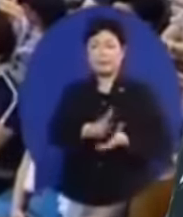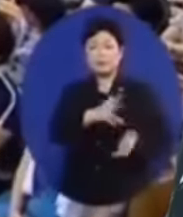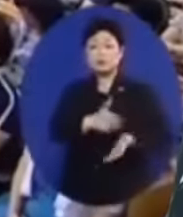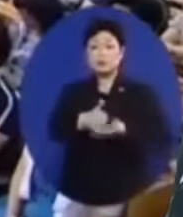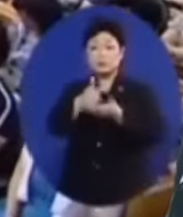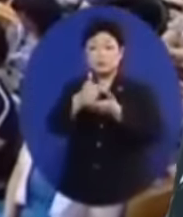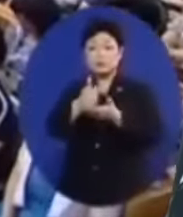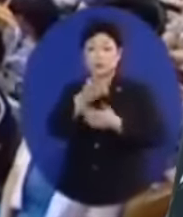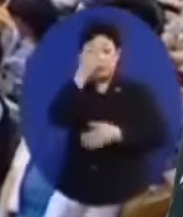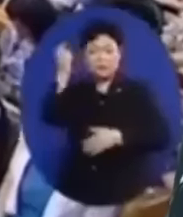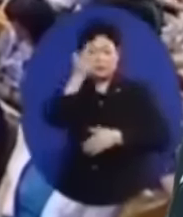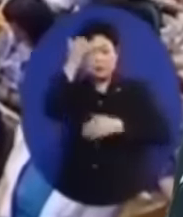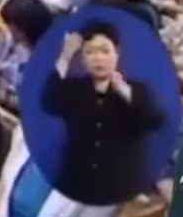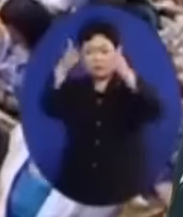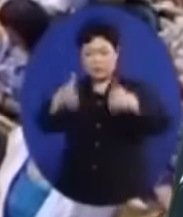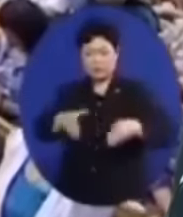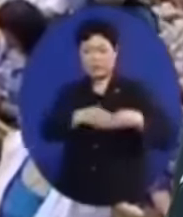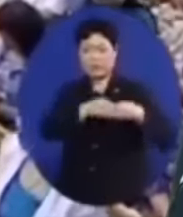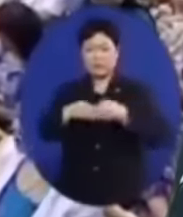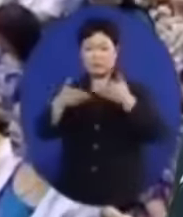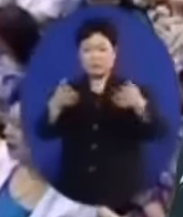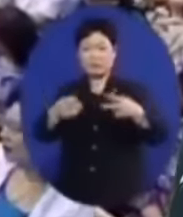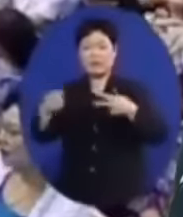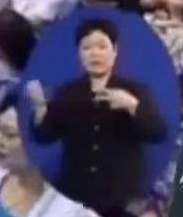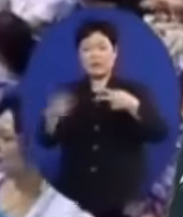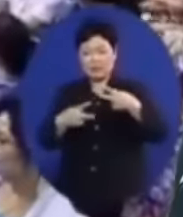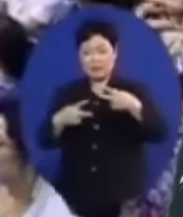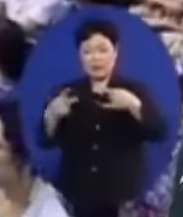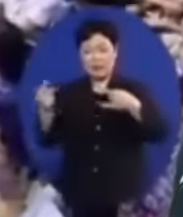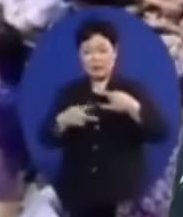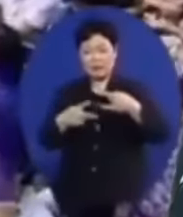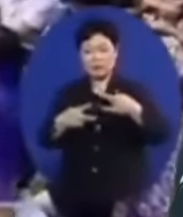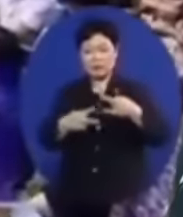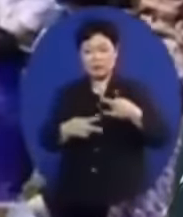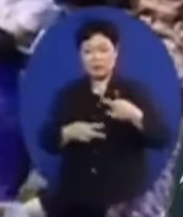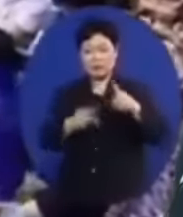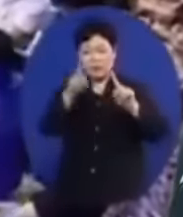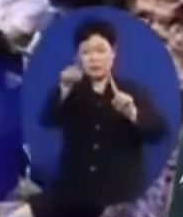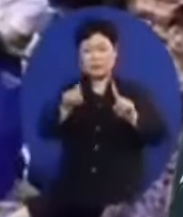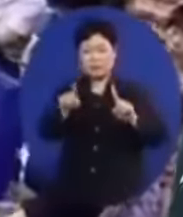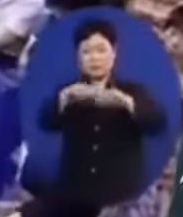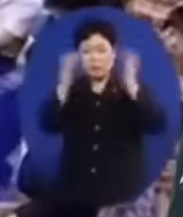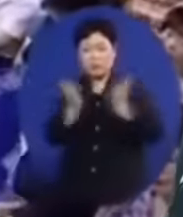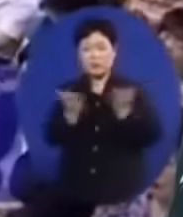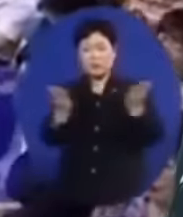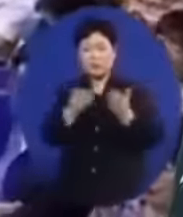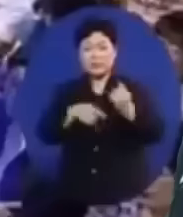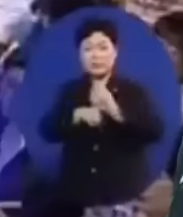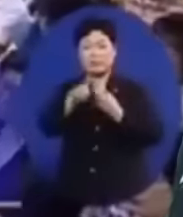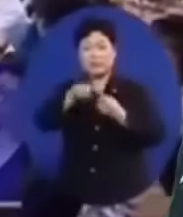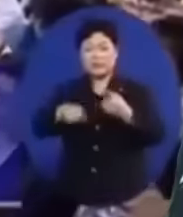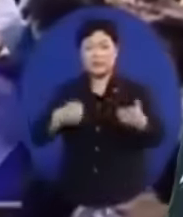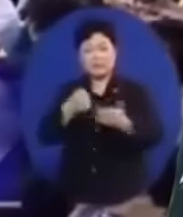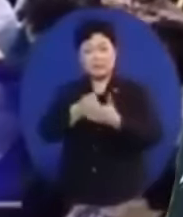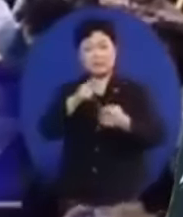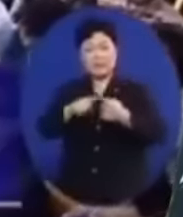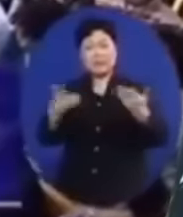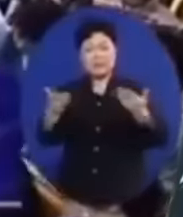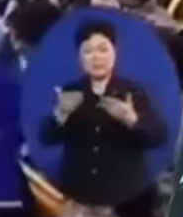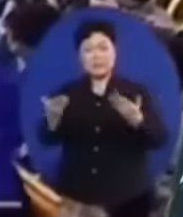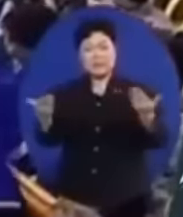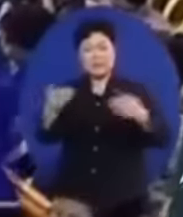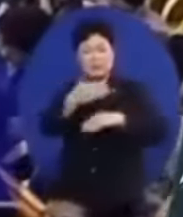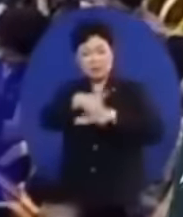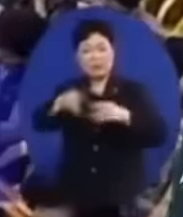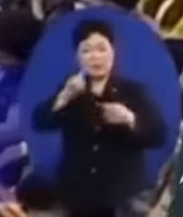주님은 성령을 통해서 인도하시는 것입니다. 에베소 1장 11절에 모든 일을 그의 뜻의 결정대로 일하시는 이의 계획을 따라